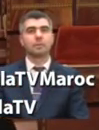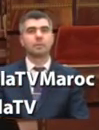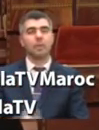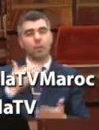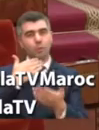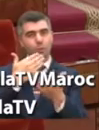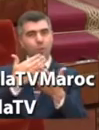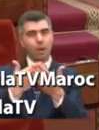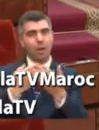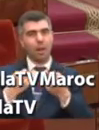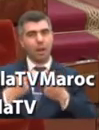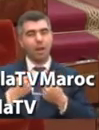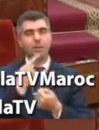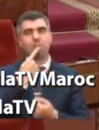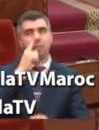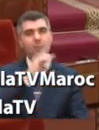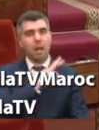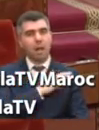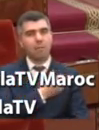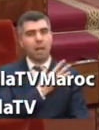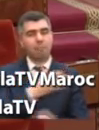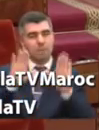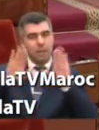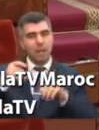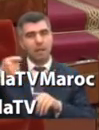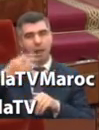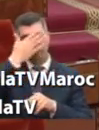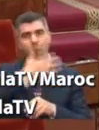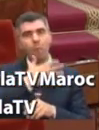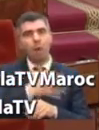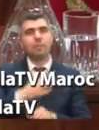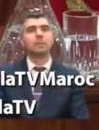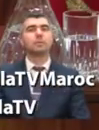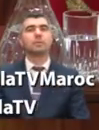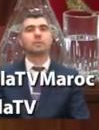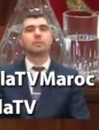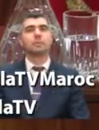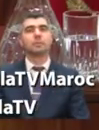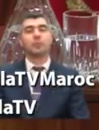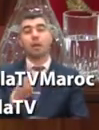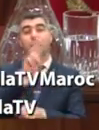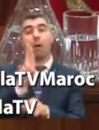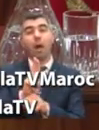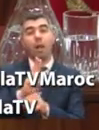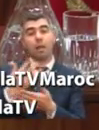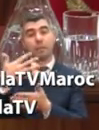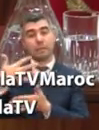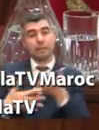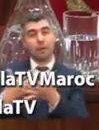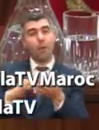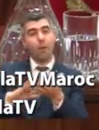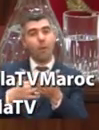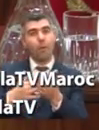شكرا لكم سيد الرئيس. بسم الله الرحمن الرحيم، والصلاة والسلام على أشرف المرسلين. عدد الأسئلة الشفوية